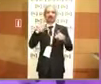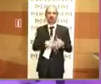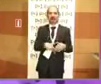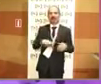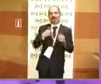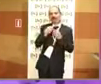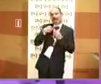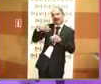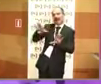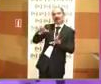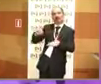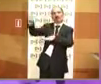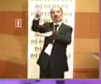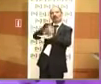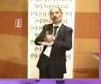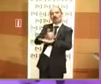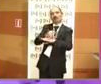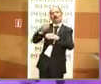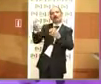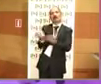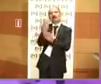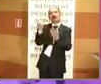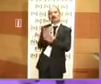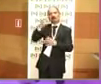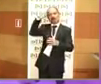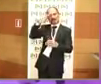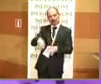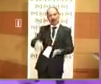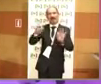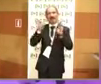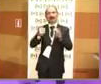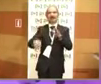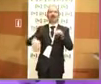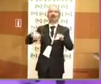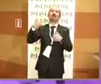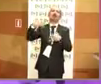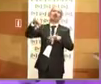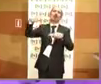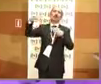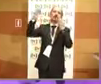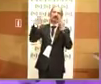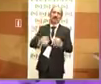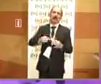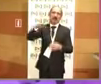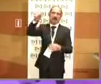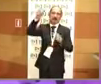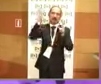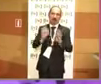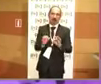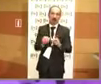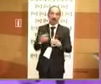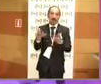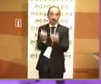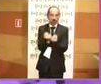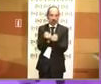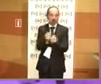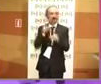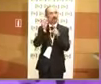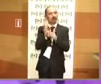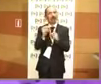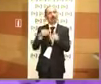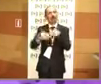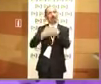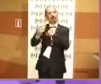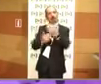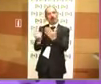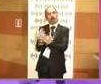suo protagonismo nella produzione, nel sapere, nella priorità assoluta di creare il lavoro per le sue generazioni. E